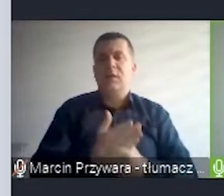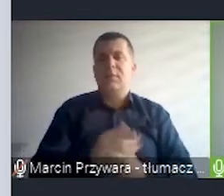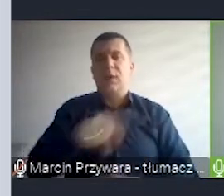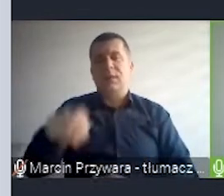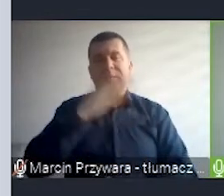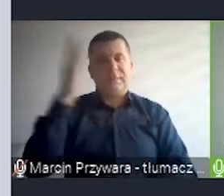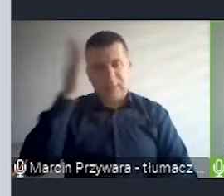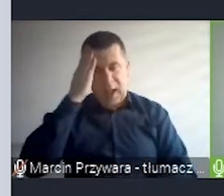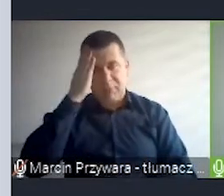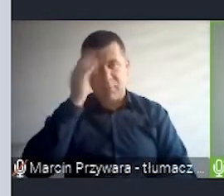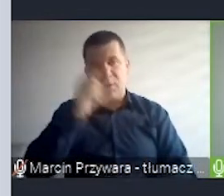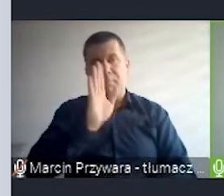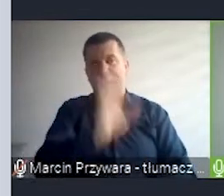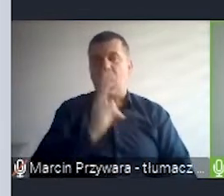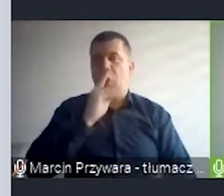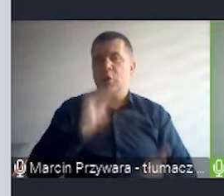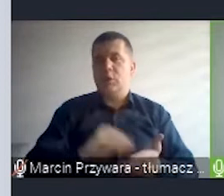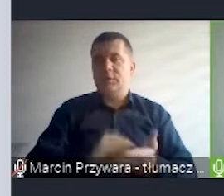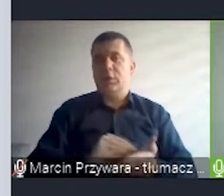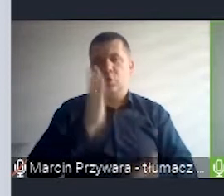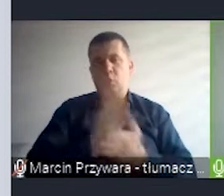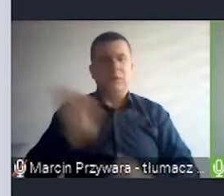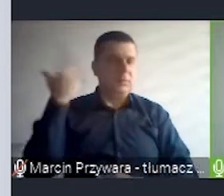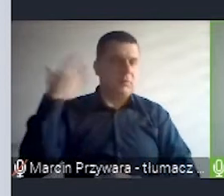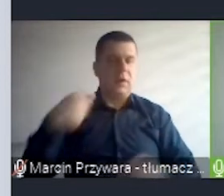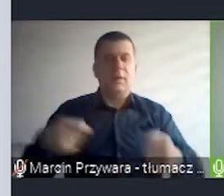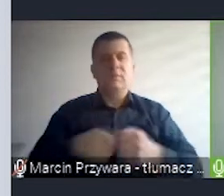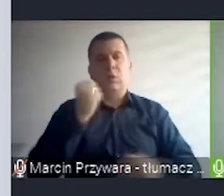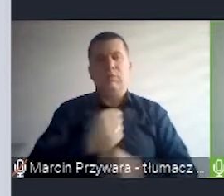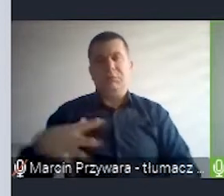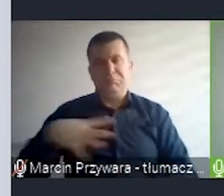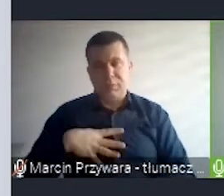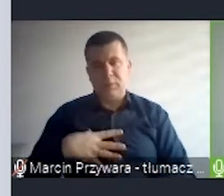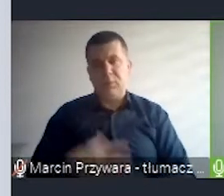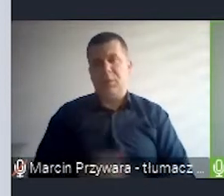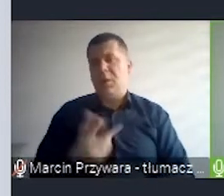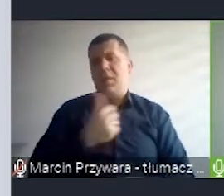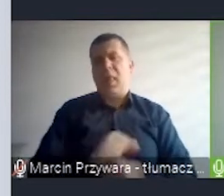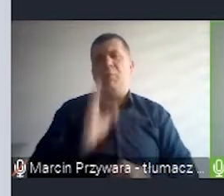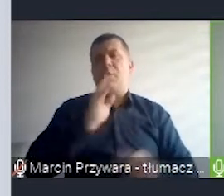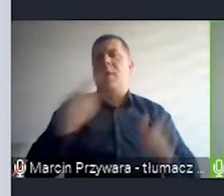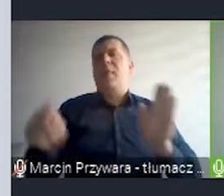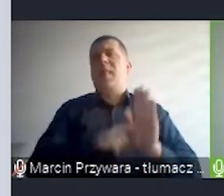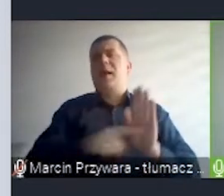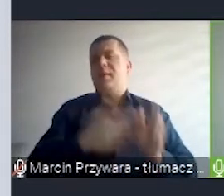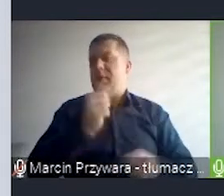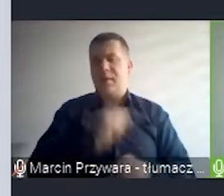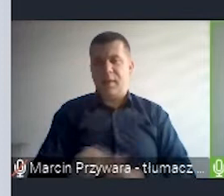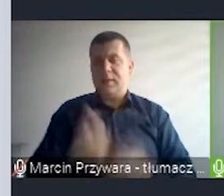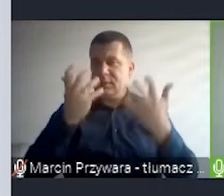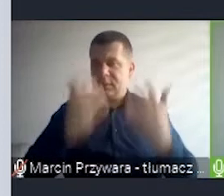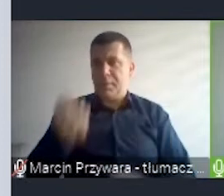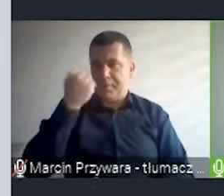znamy, które są doświadczone, z którymi już współpracowaliśmy, to absolutnie nie jest naganne etycznie. Ja chciałbym